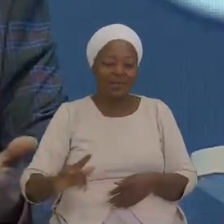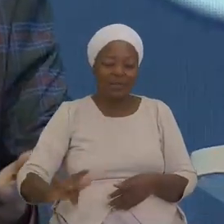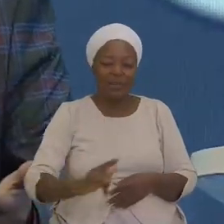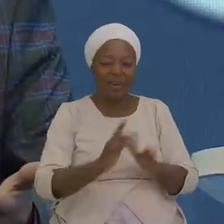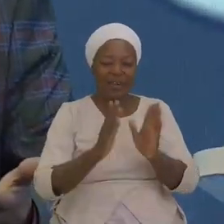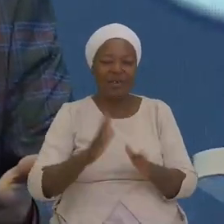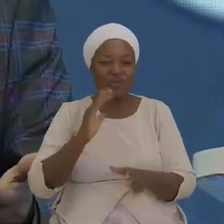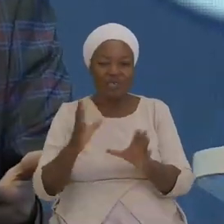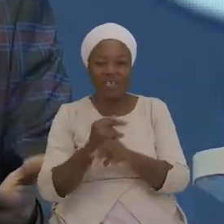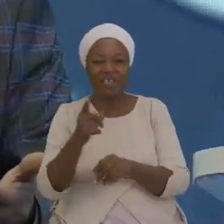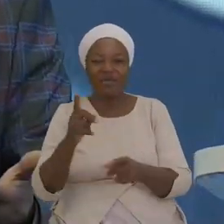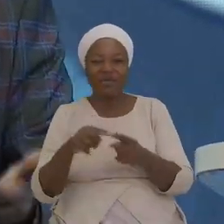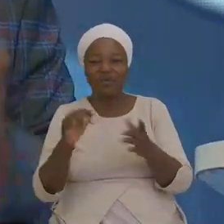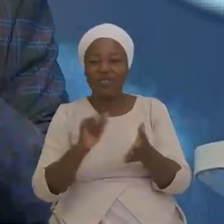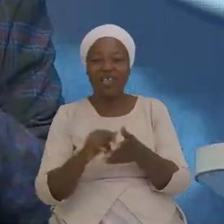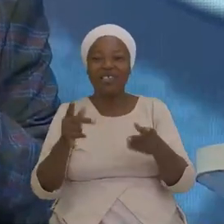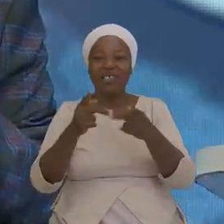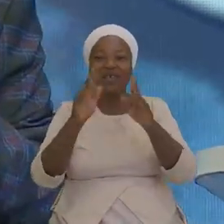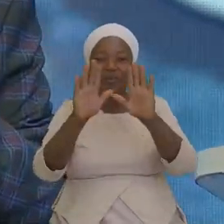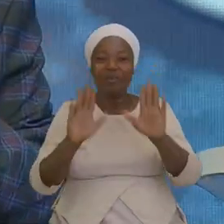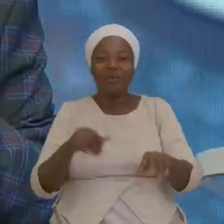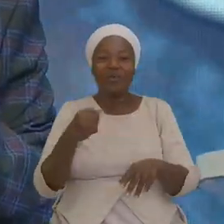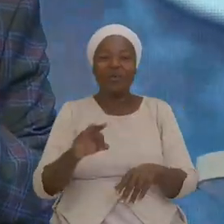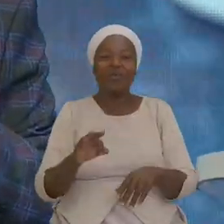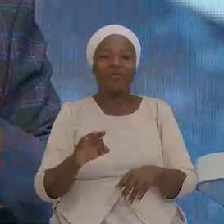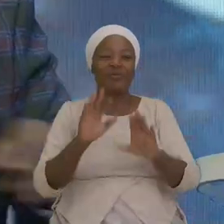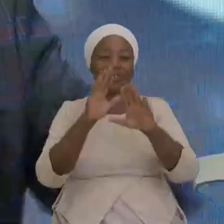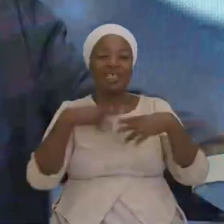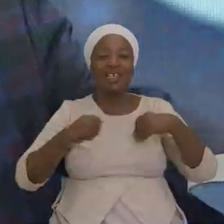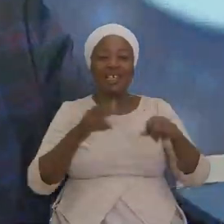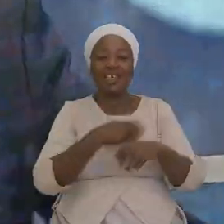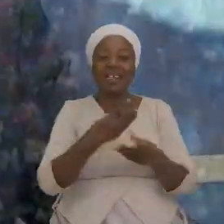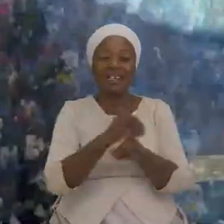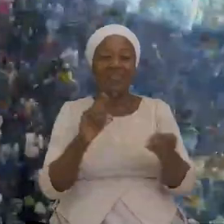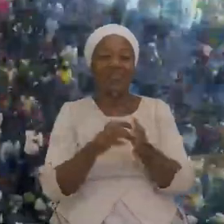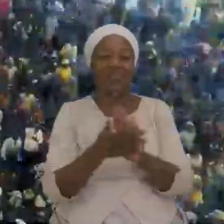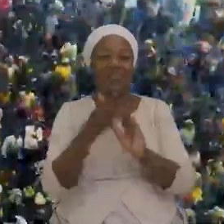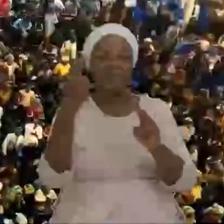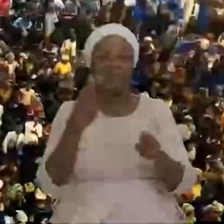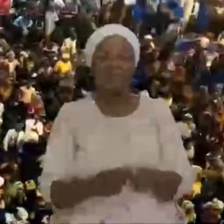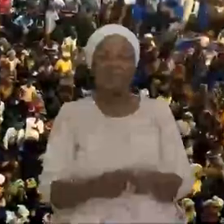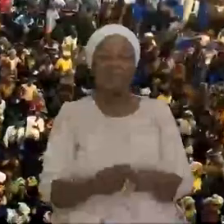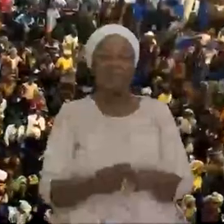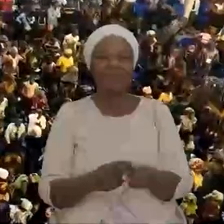le pilote te conduira à ce miracle de guérison et de délivrance.